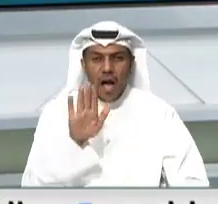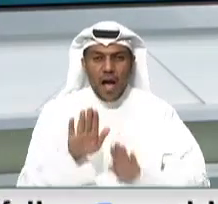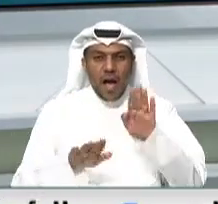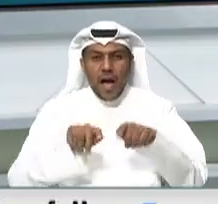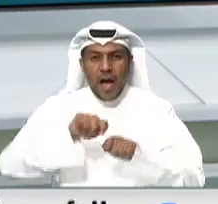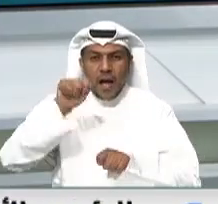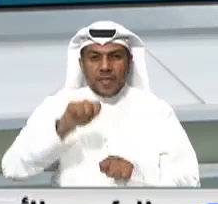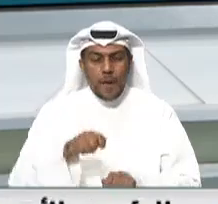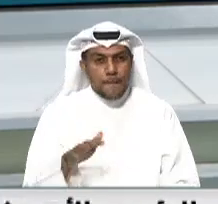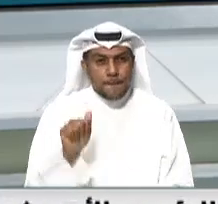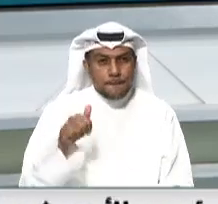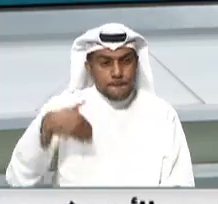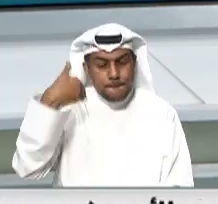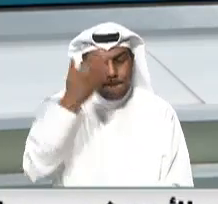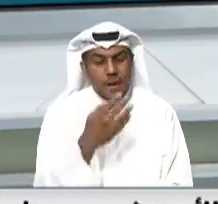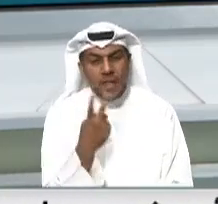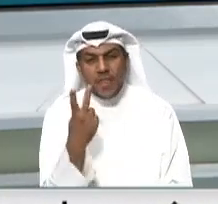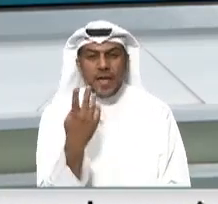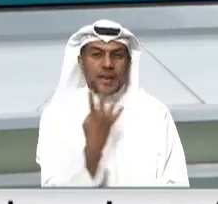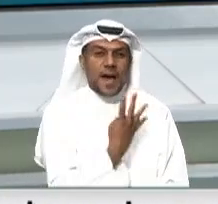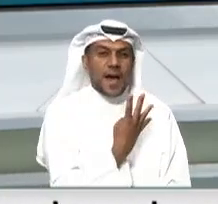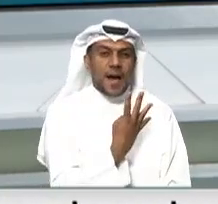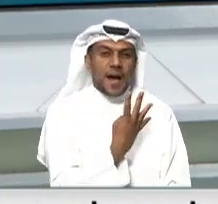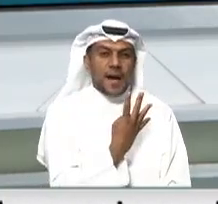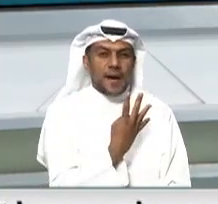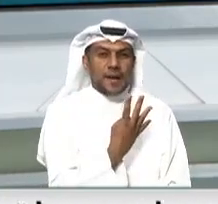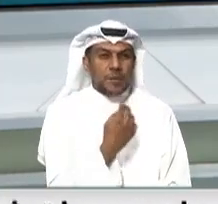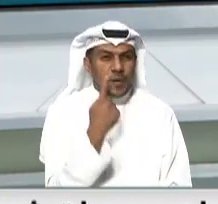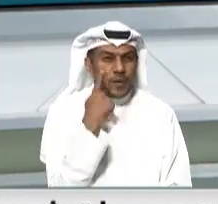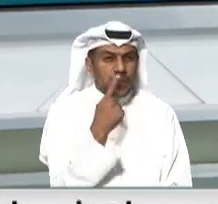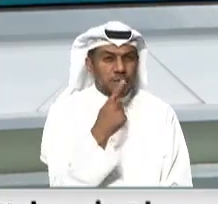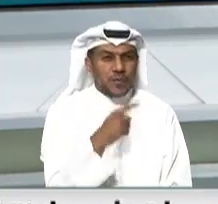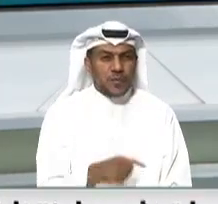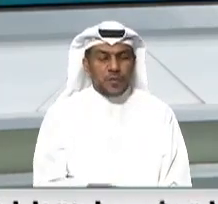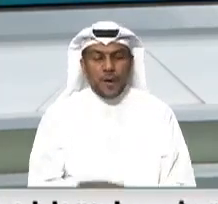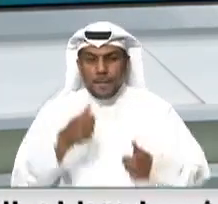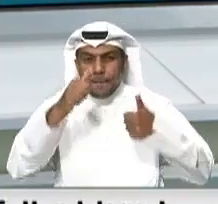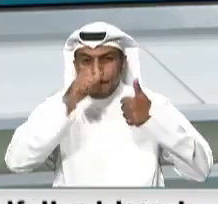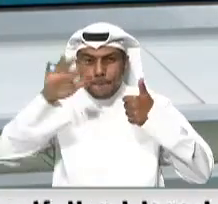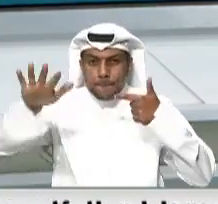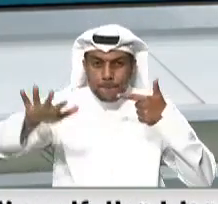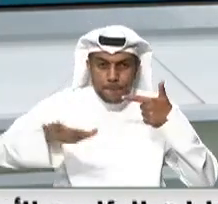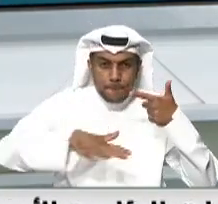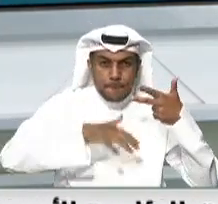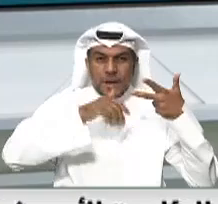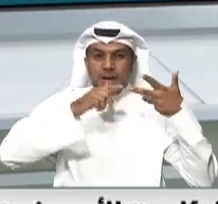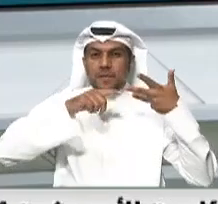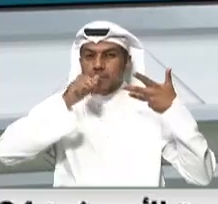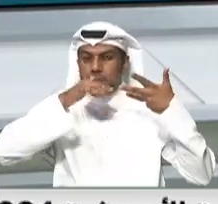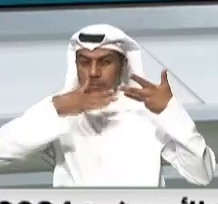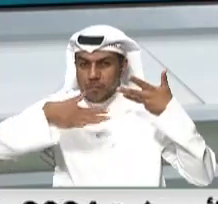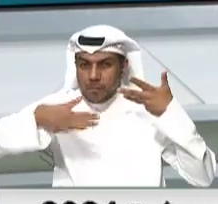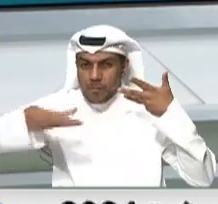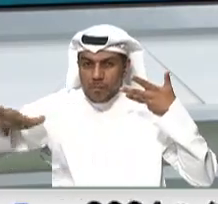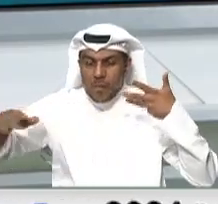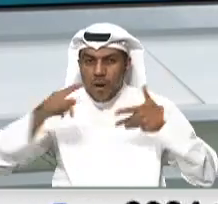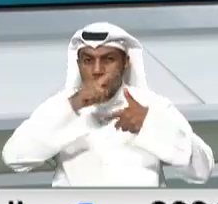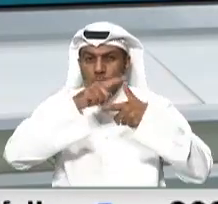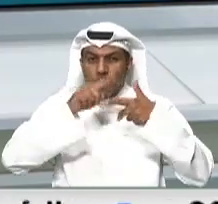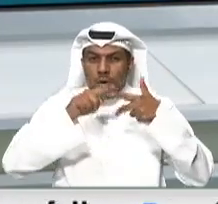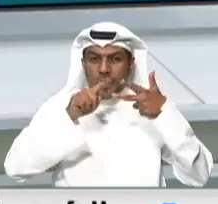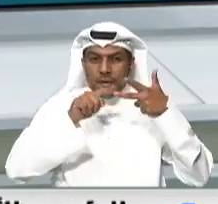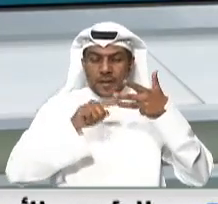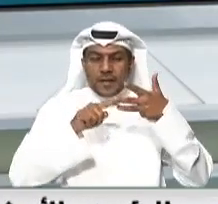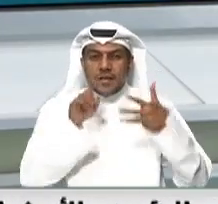واحد الى اربعه قدم المد الاول باذن الله الساعه خمسه وثلاث دقائق صباحا والمده الثاني الساعه 2:40 مساء والجزر الاول الساعه تسعه